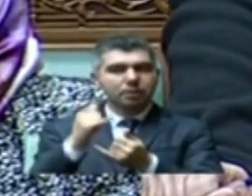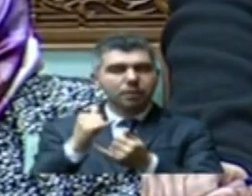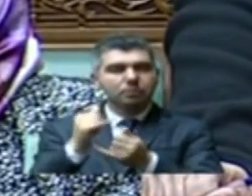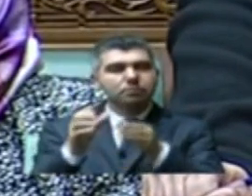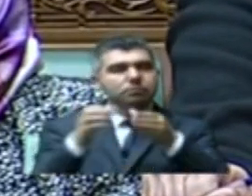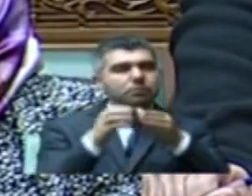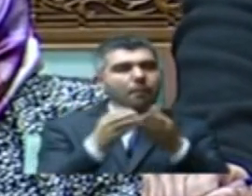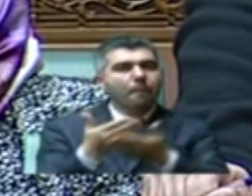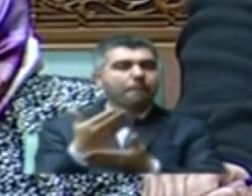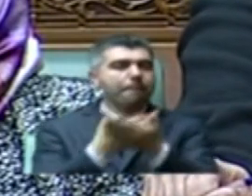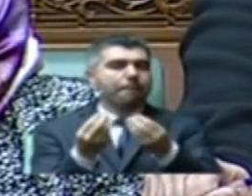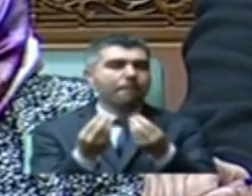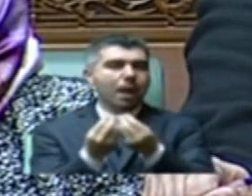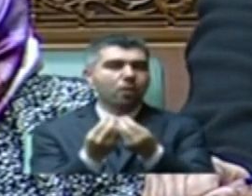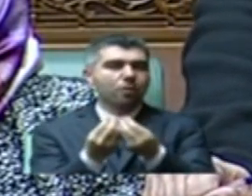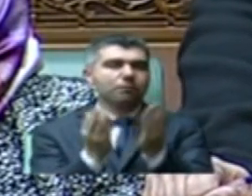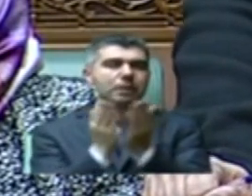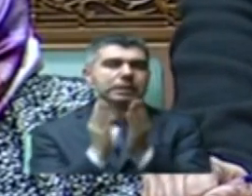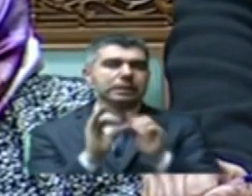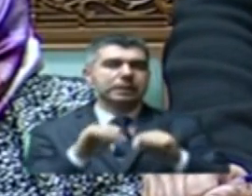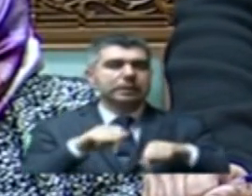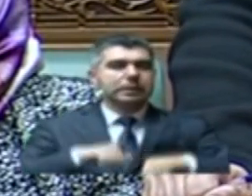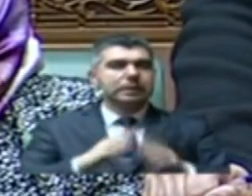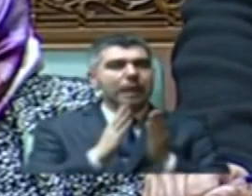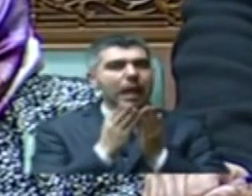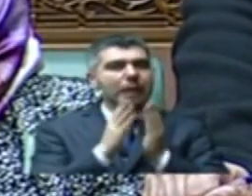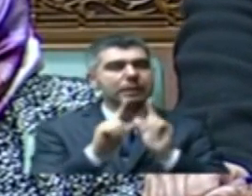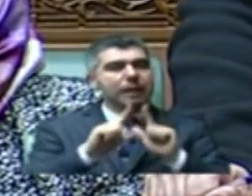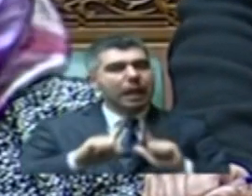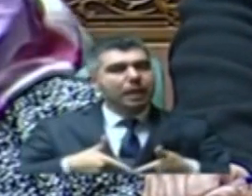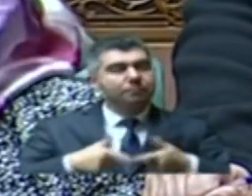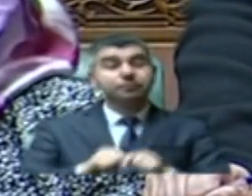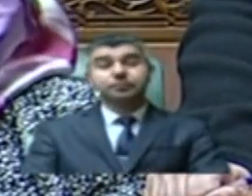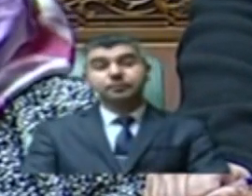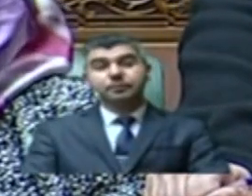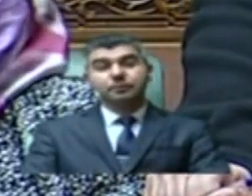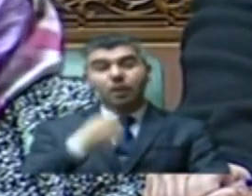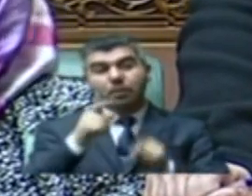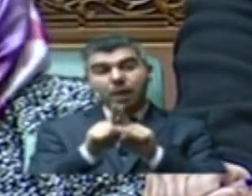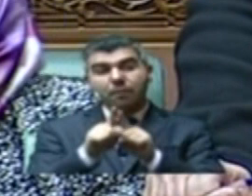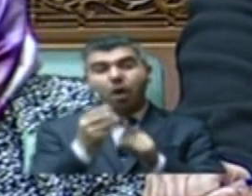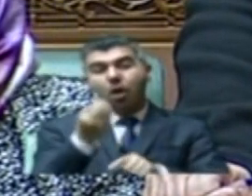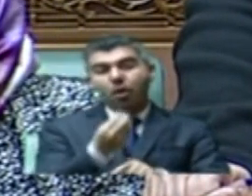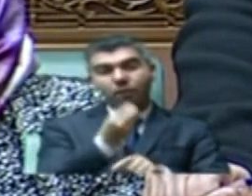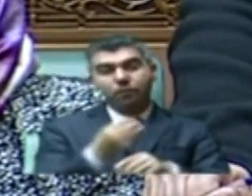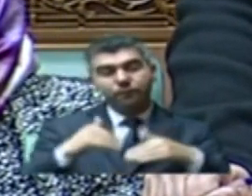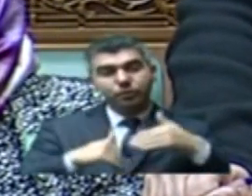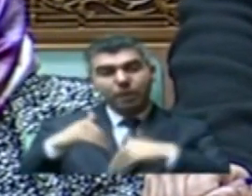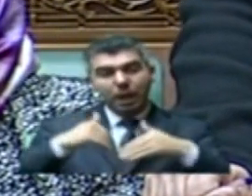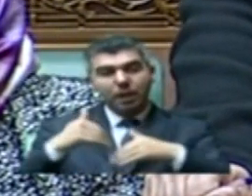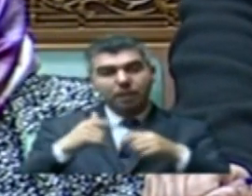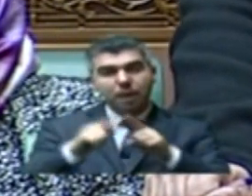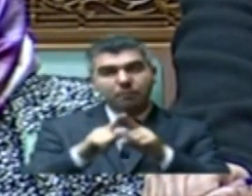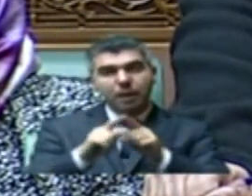مع المنظومة التعليمية. إن أطفال الشوارع يعيشون الفصول وتقلباتها تحت لهيب